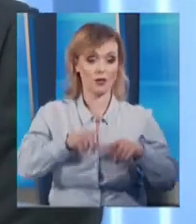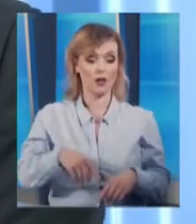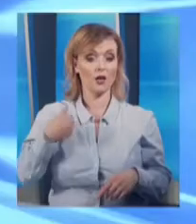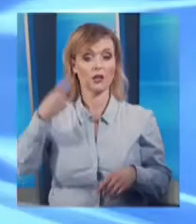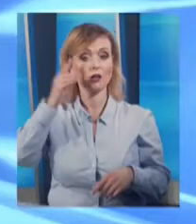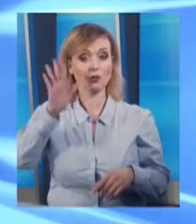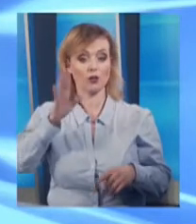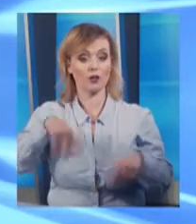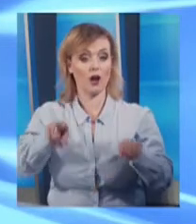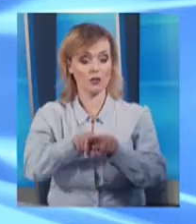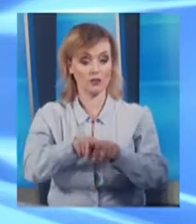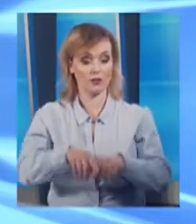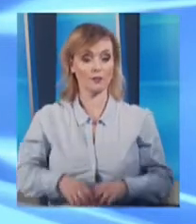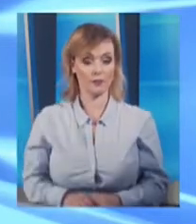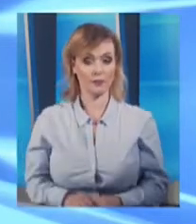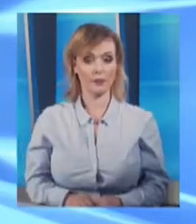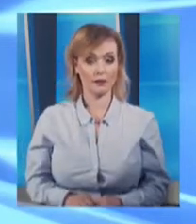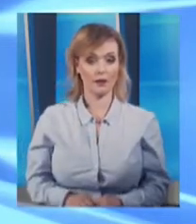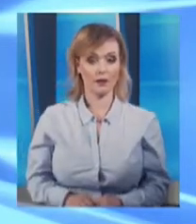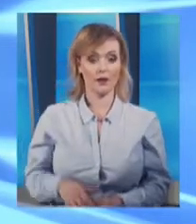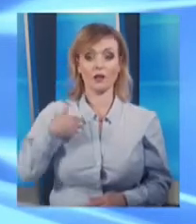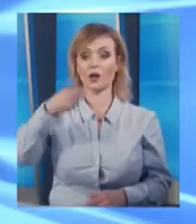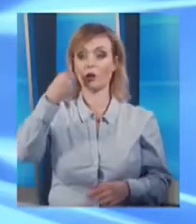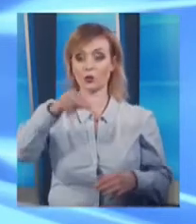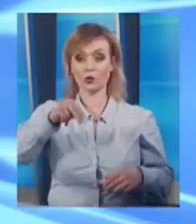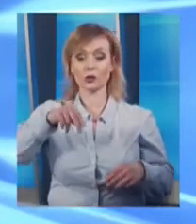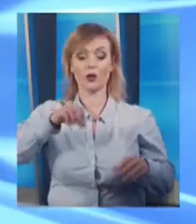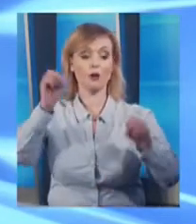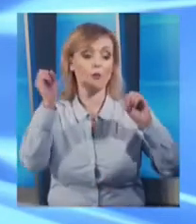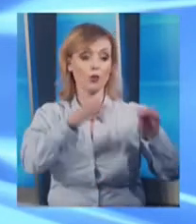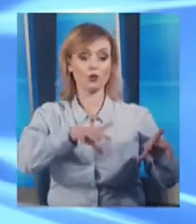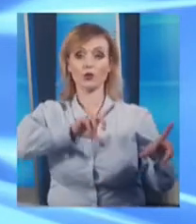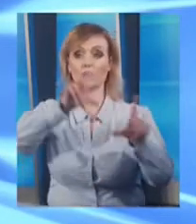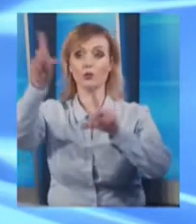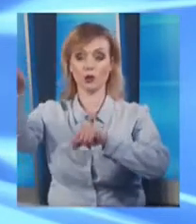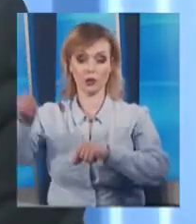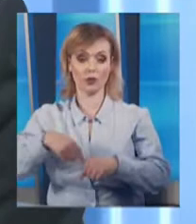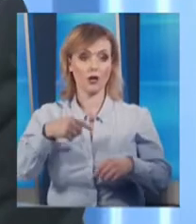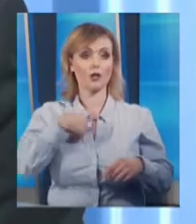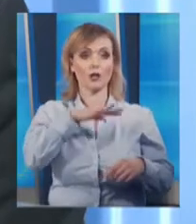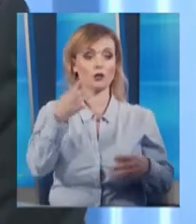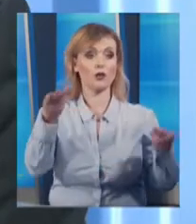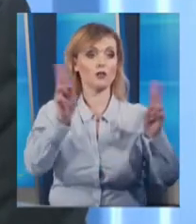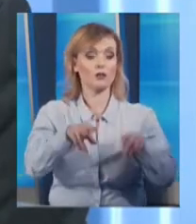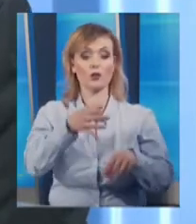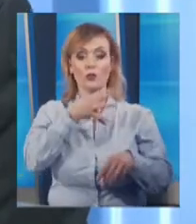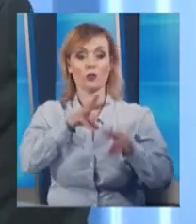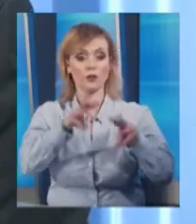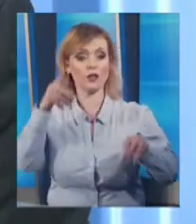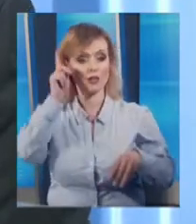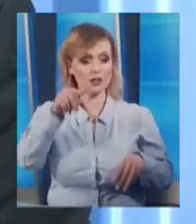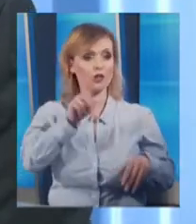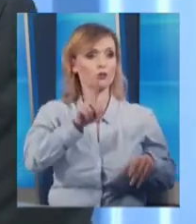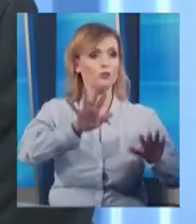cred într-o astfel de ipoteză. Mai degrabă îmi iau valiza și plec decât să rămân la orice minister. Pentru că știu ce se va întâmpla. Ne